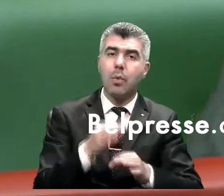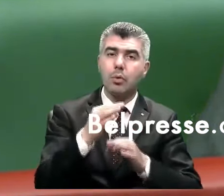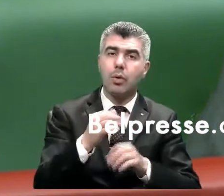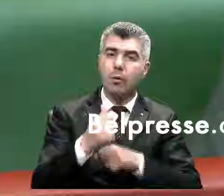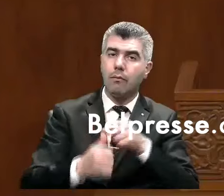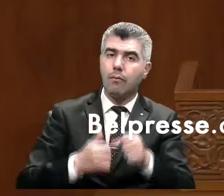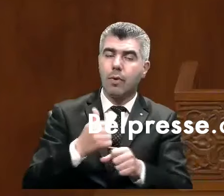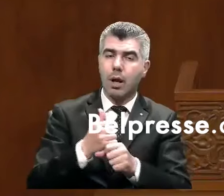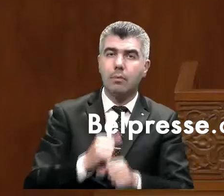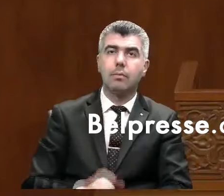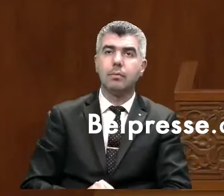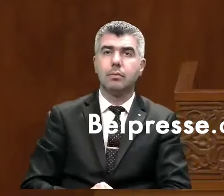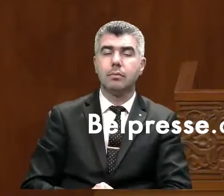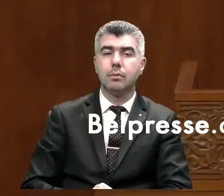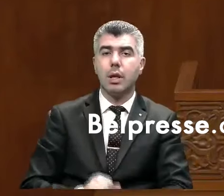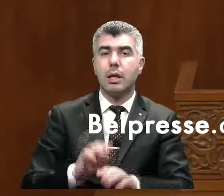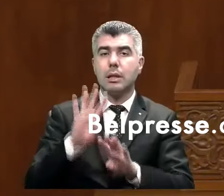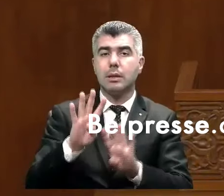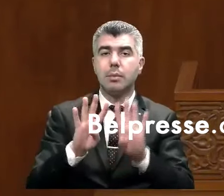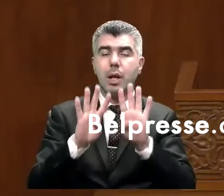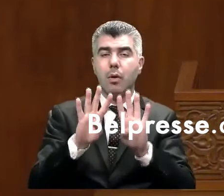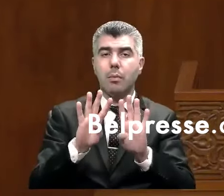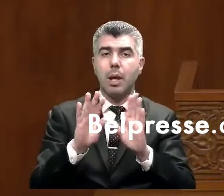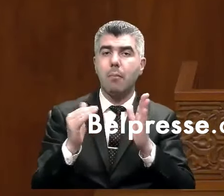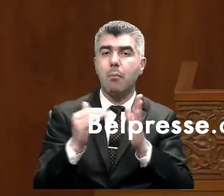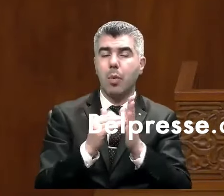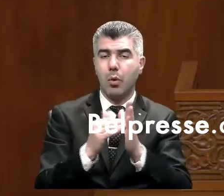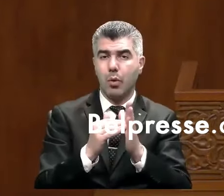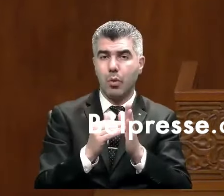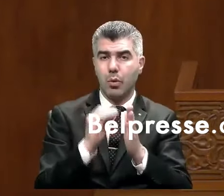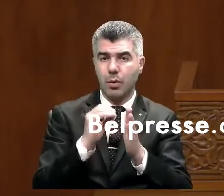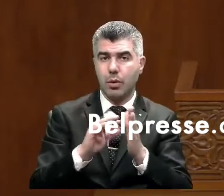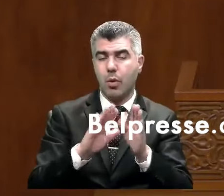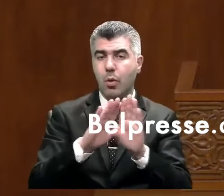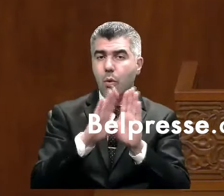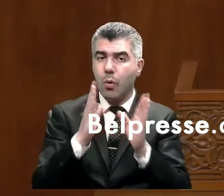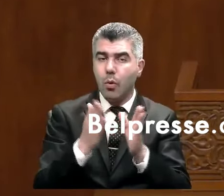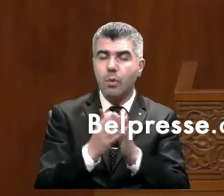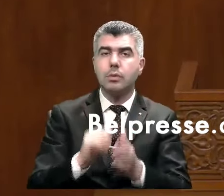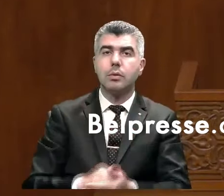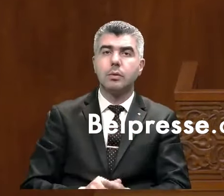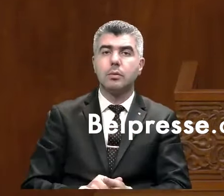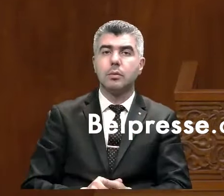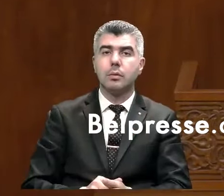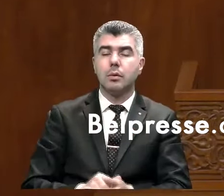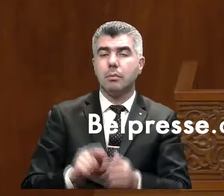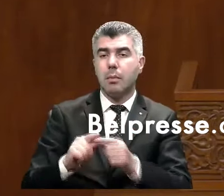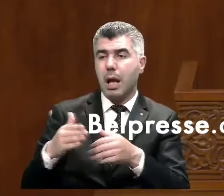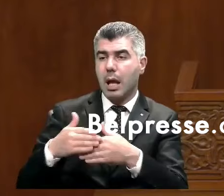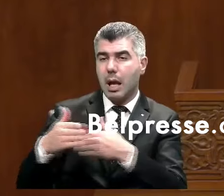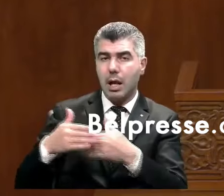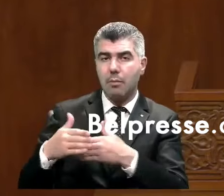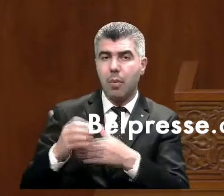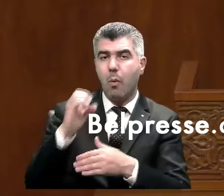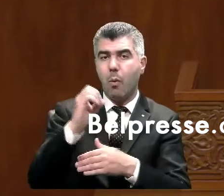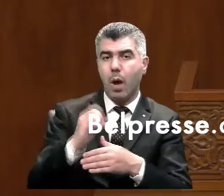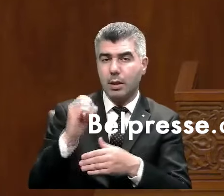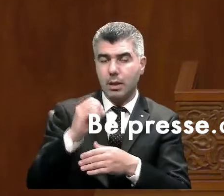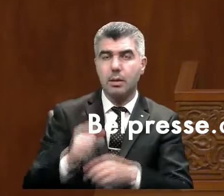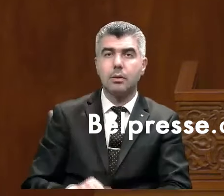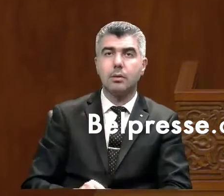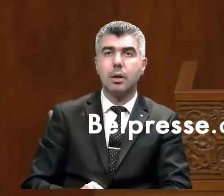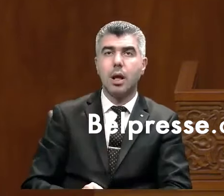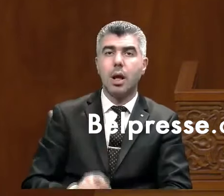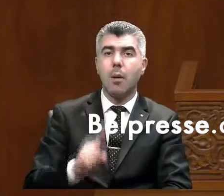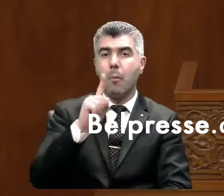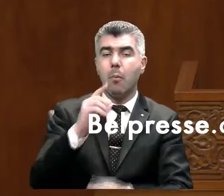ف ملويه يلا 48 مليون متر مكعب وت استعملات كلها تادله 109 ميل متر مكعب مليون